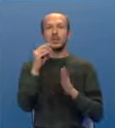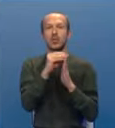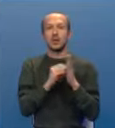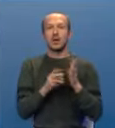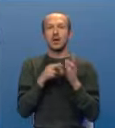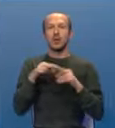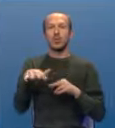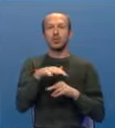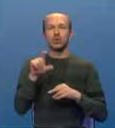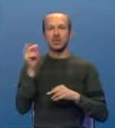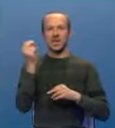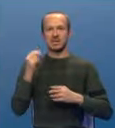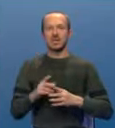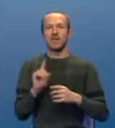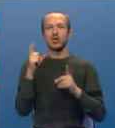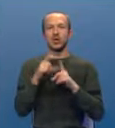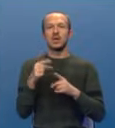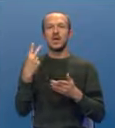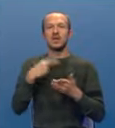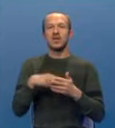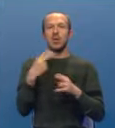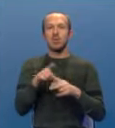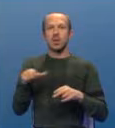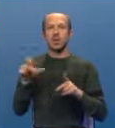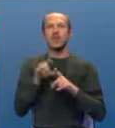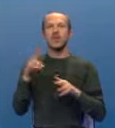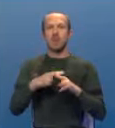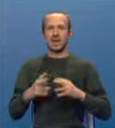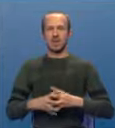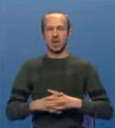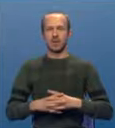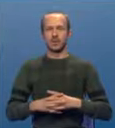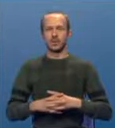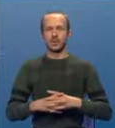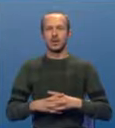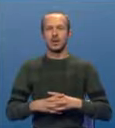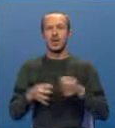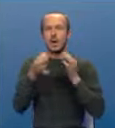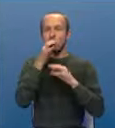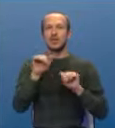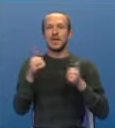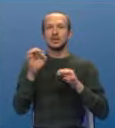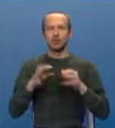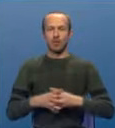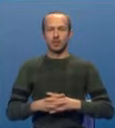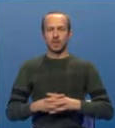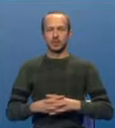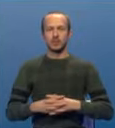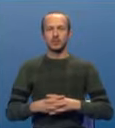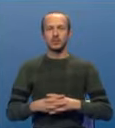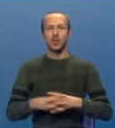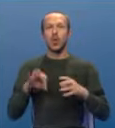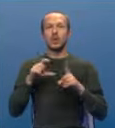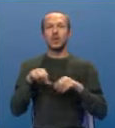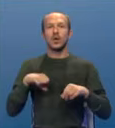podataka, na području Republike Srpske više od 2000 oboljelih od ove bolesti. Lijekovi jesu osnov. Do duše,